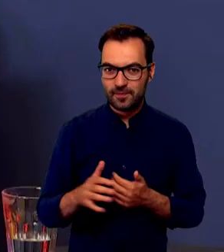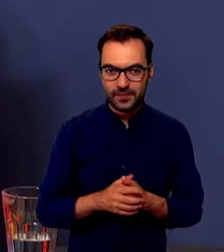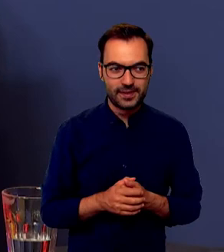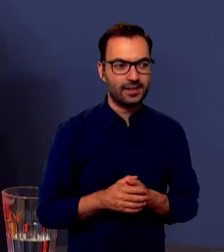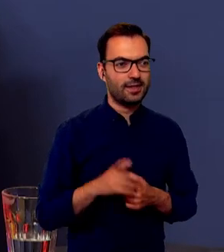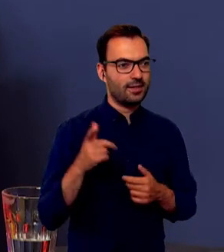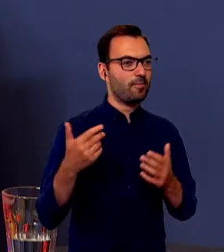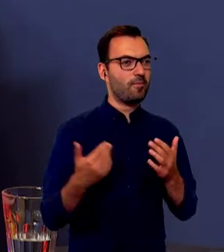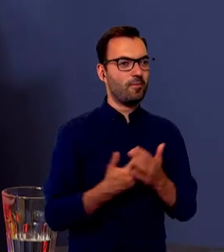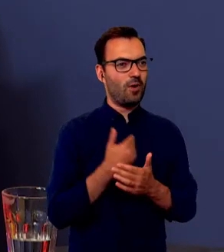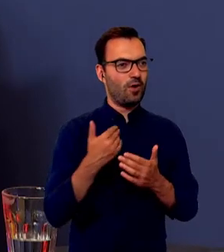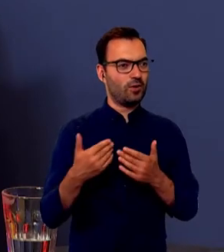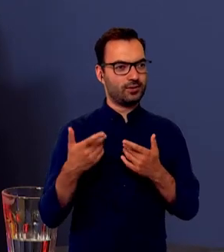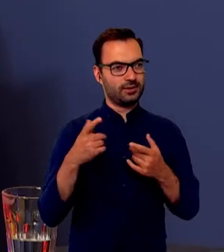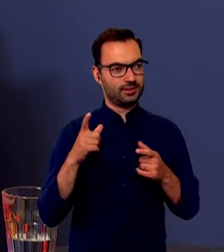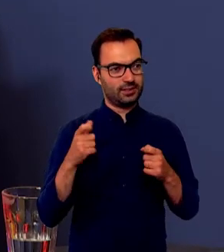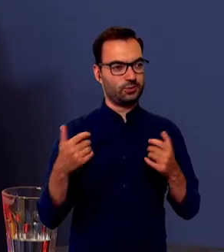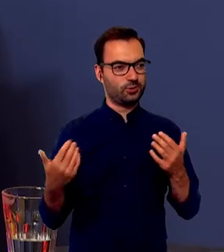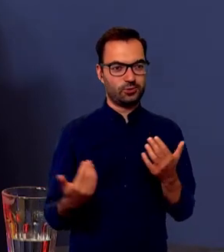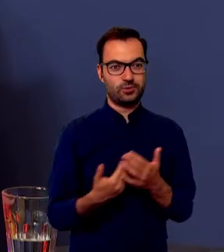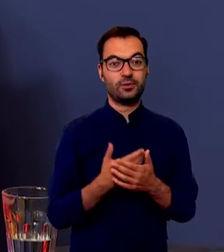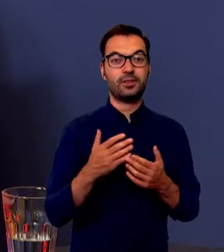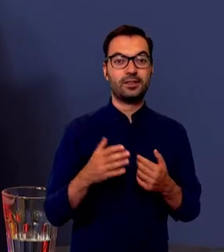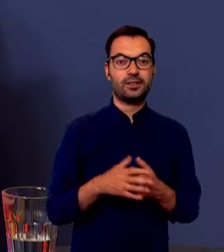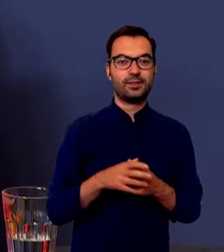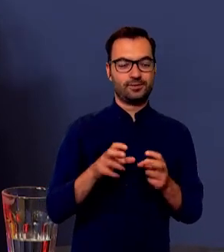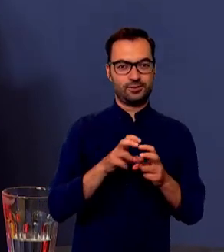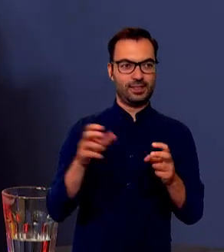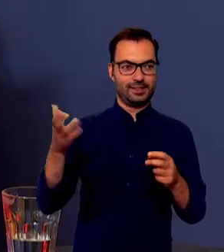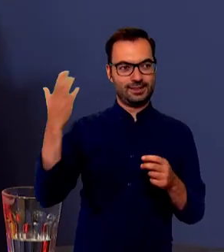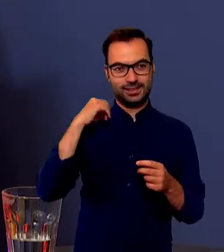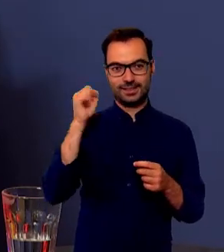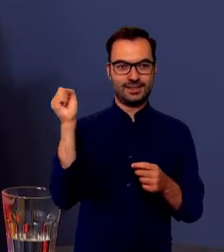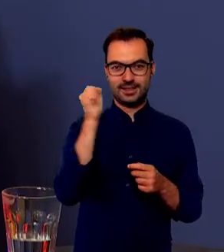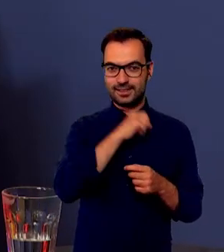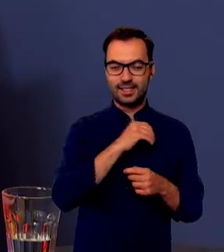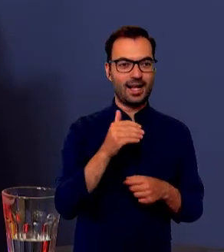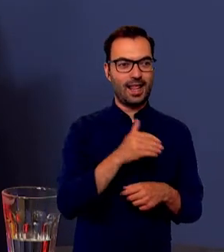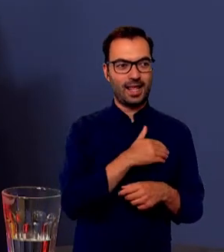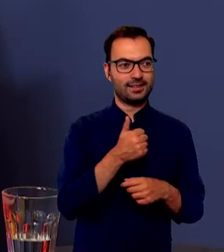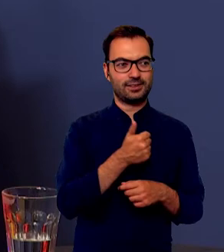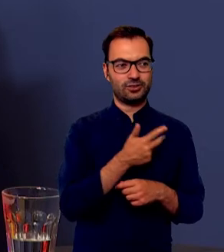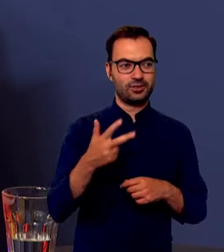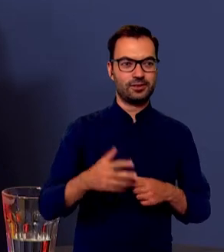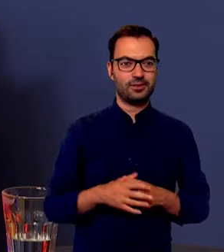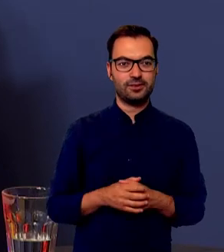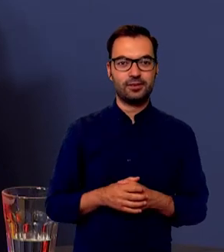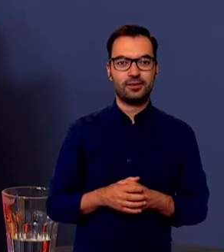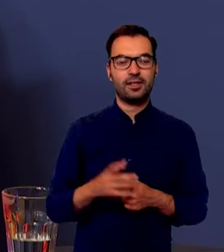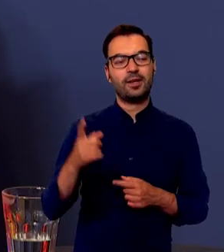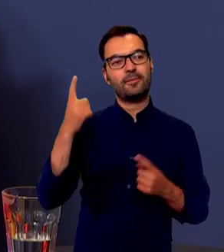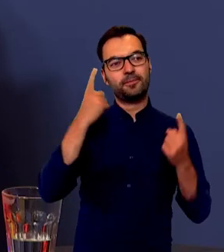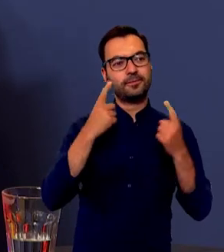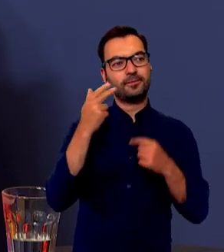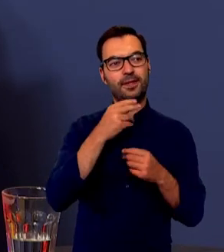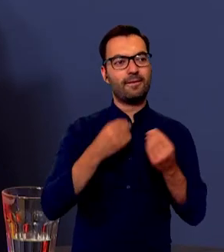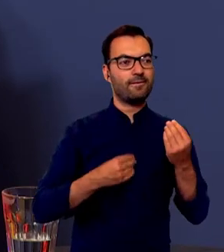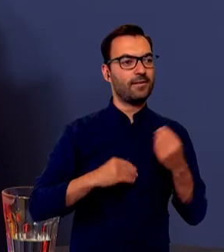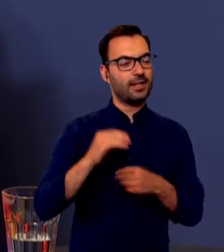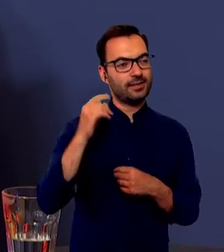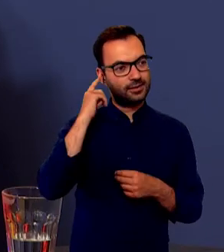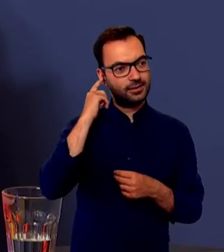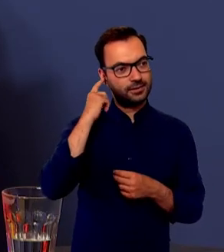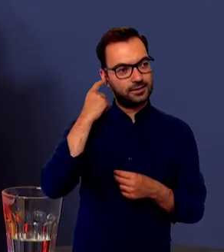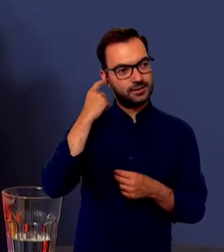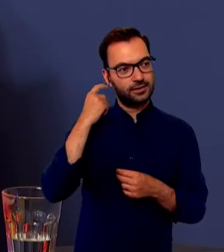wyznaczyłaś trendy, tak? Wyznaczyłaś pewien trend wówczas jeszcze w tych czasach klasowych, tak? 1-3, jak mówisz. A kiedy myślisz sobie o tym słowie więcej,